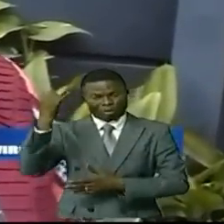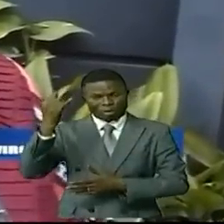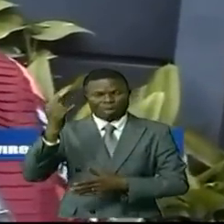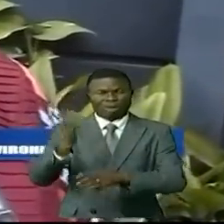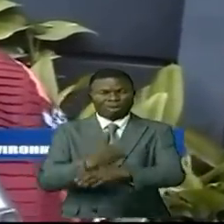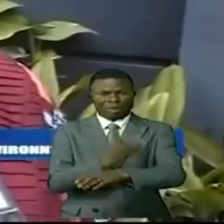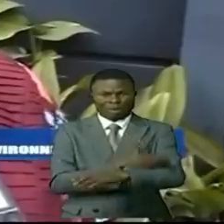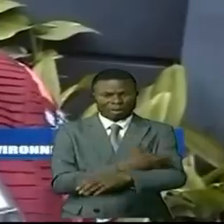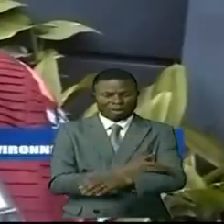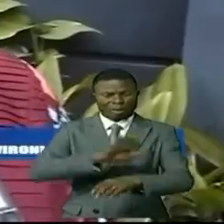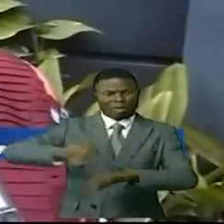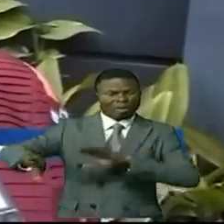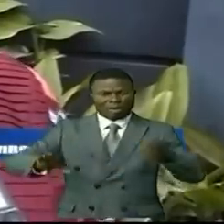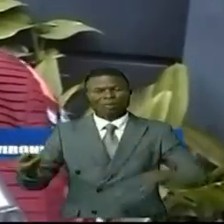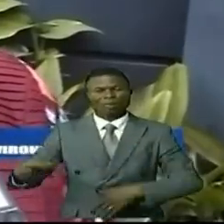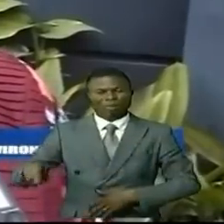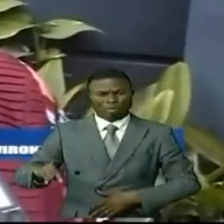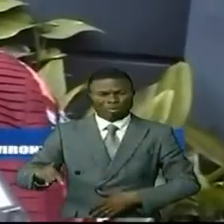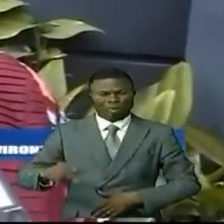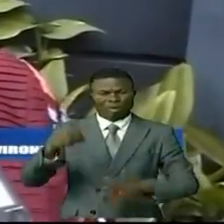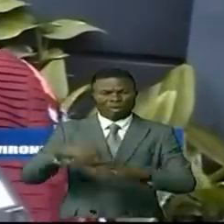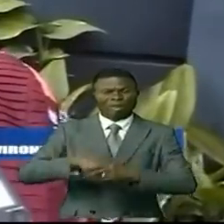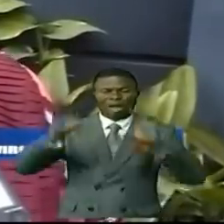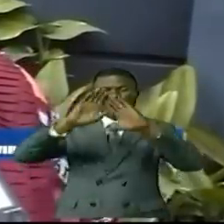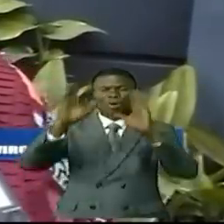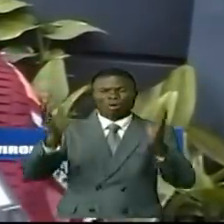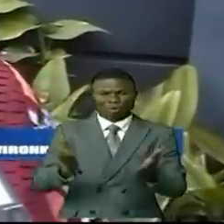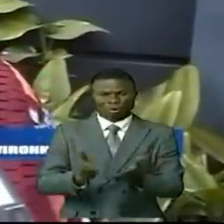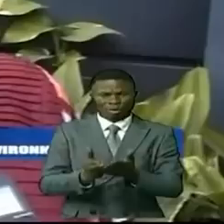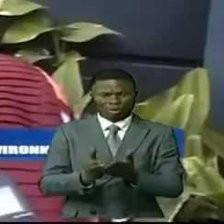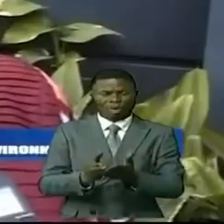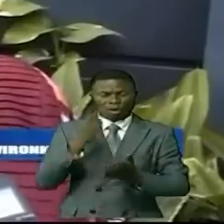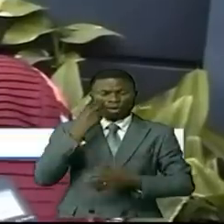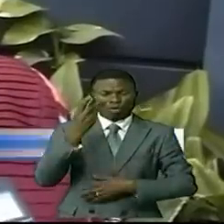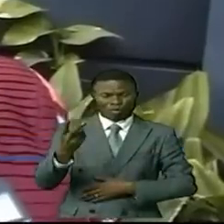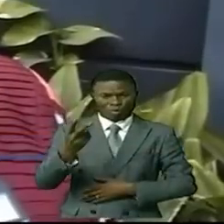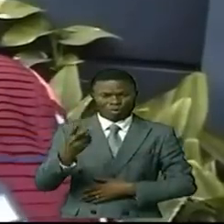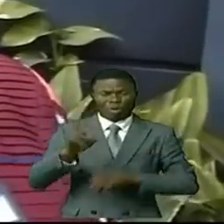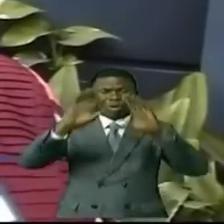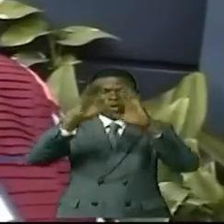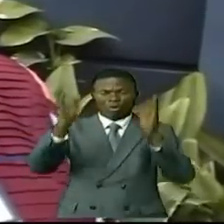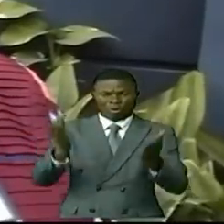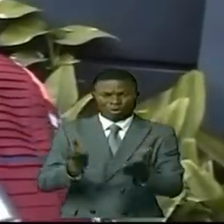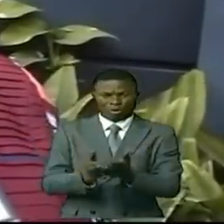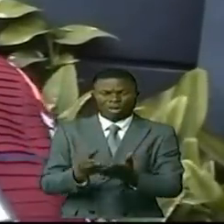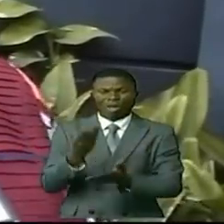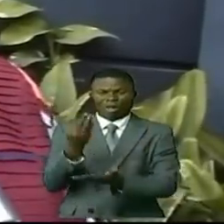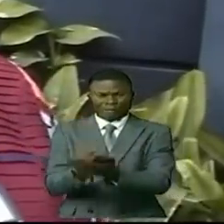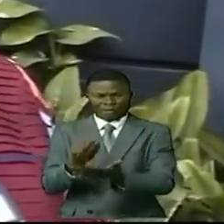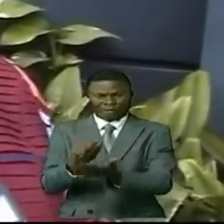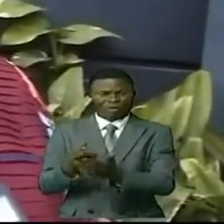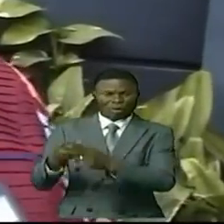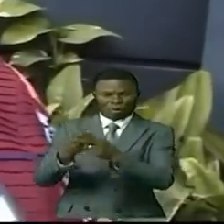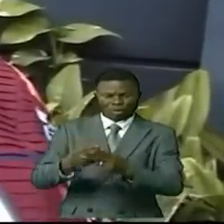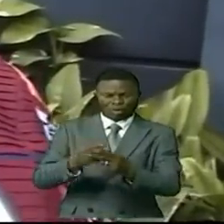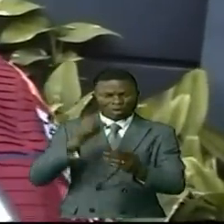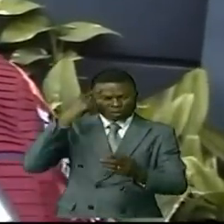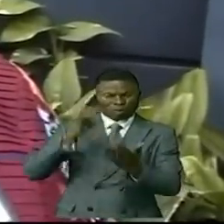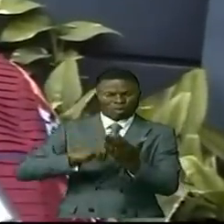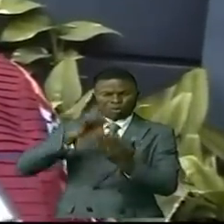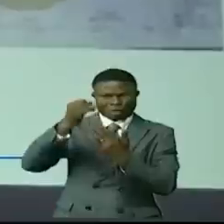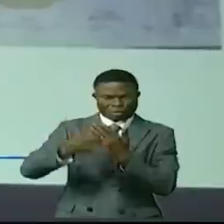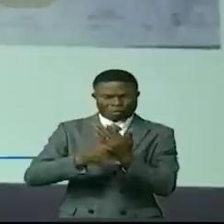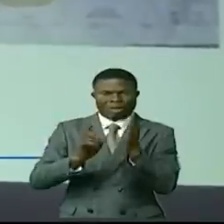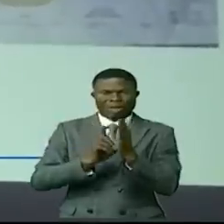est décentralisé, c'est au niveau de communauté. On doit retrouver les communautés et des financements sécurisés pour des projets de